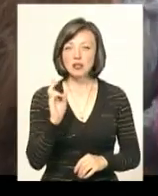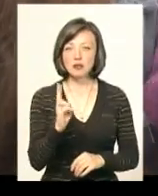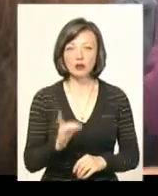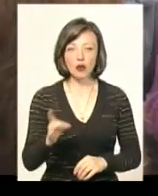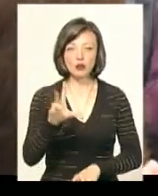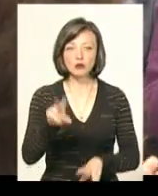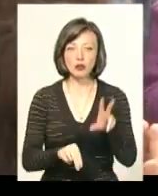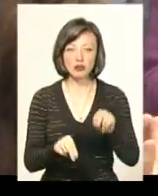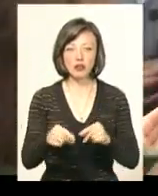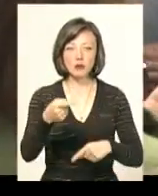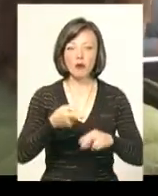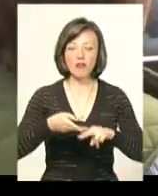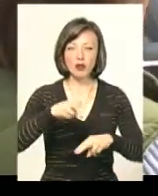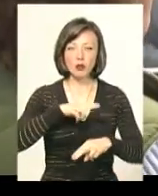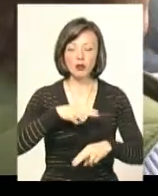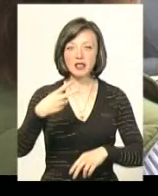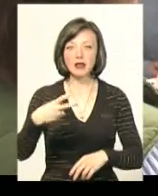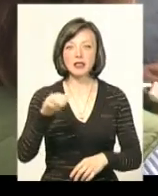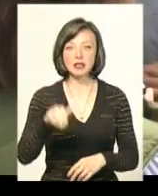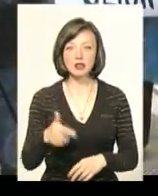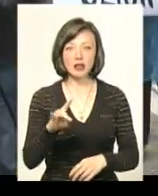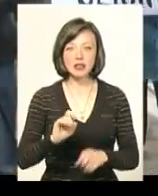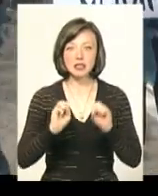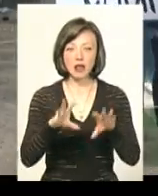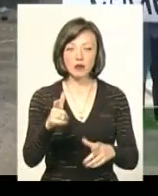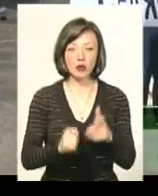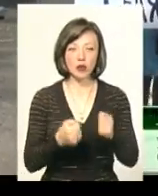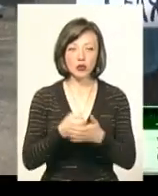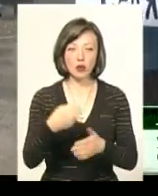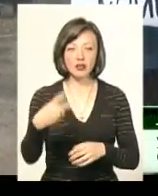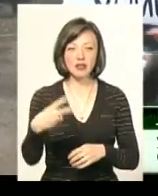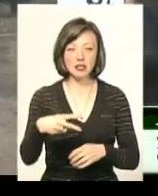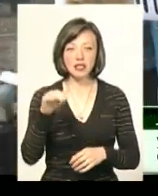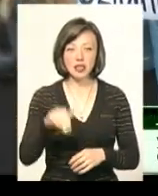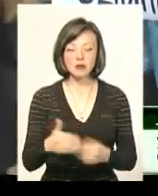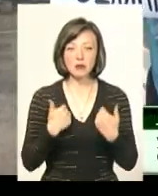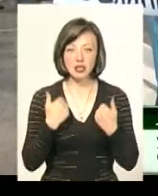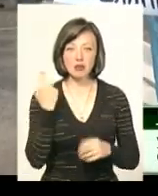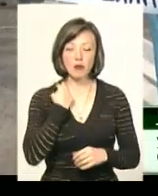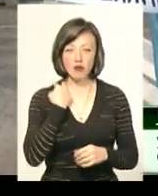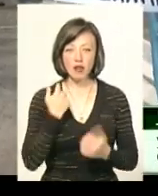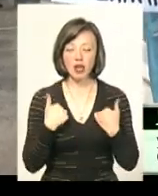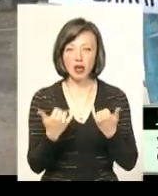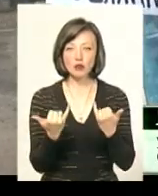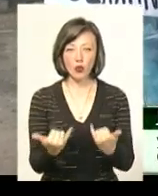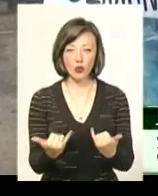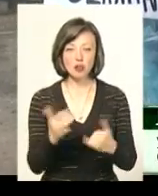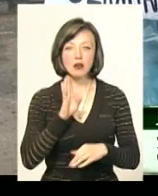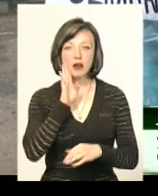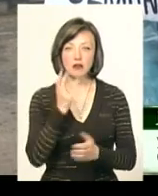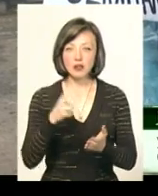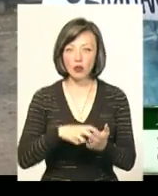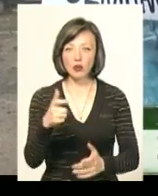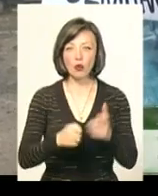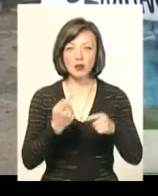району сподівається повернути 20 тисяч гривень за здане молоко. До 20 тисяч мені заборгували. Я сьогодні рано встаю,